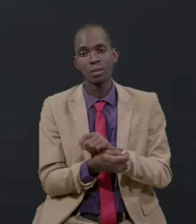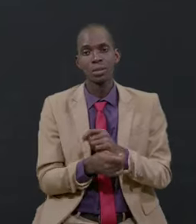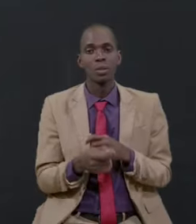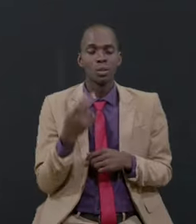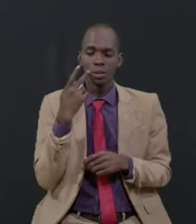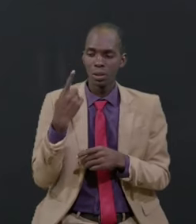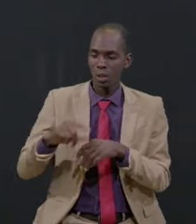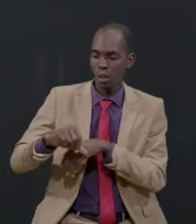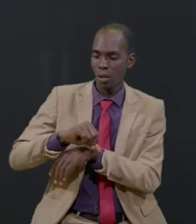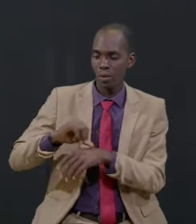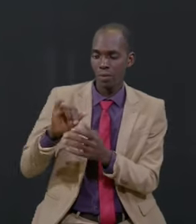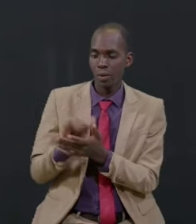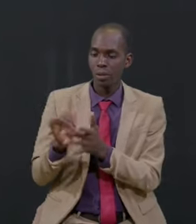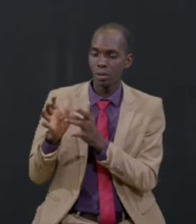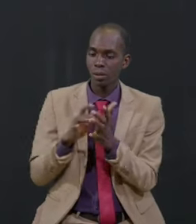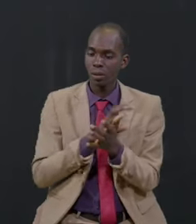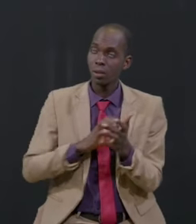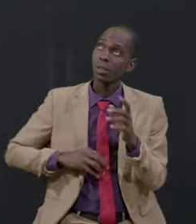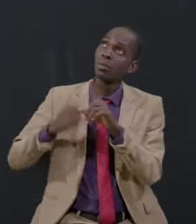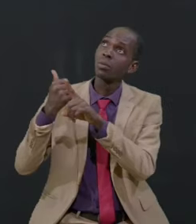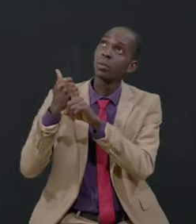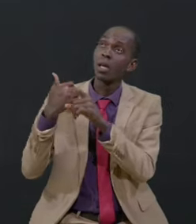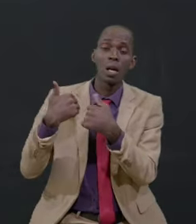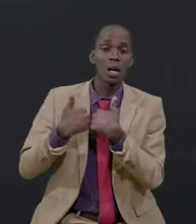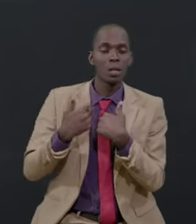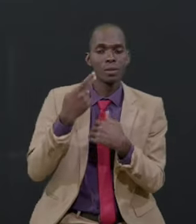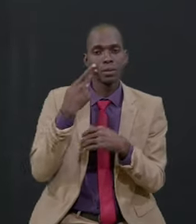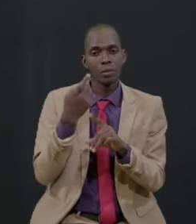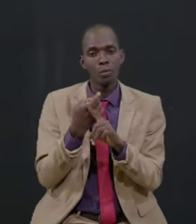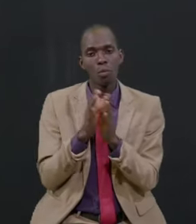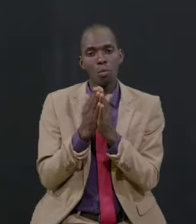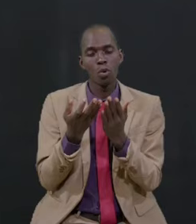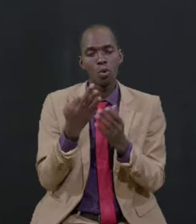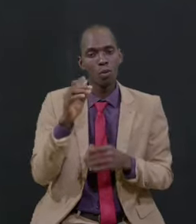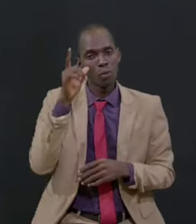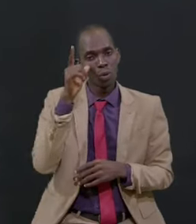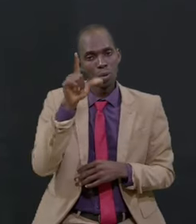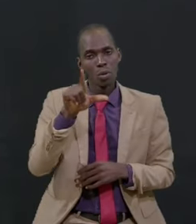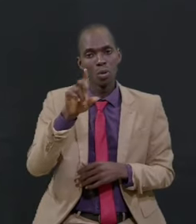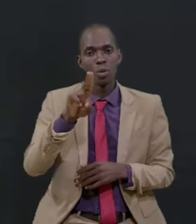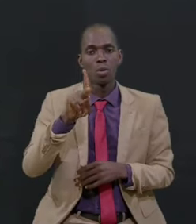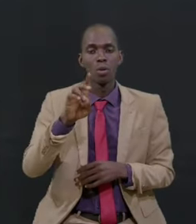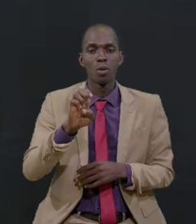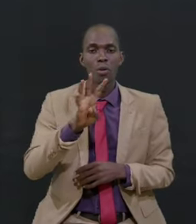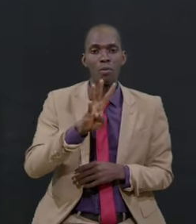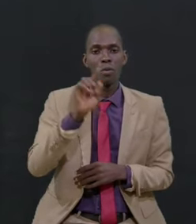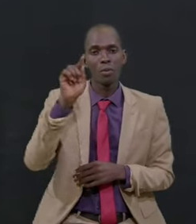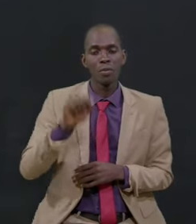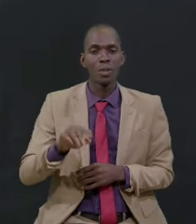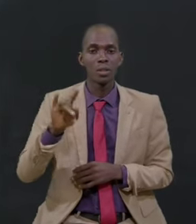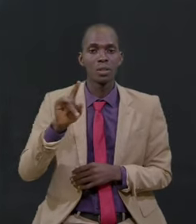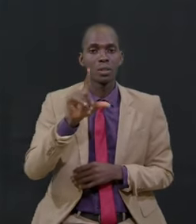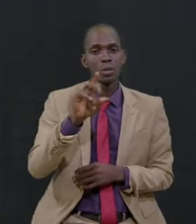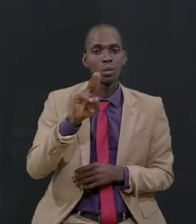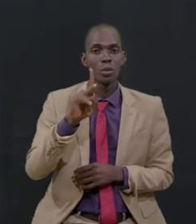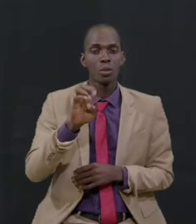L'onction que Jésus-Christ lui-même avait, voyez Luc chapitre 4, verset 18. En Luc 4,